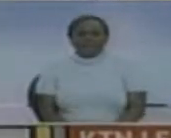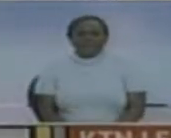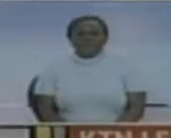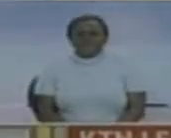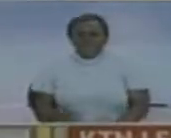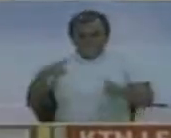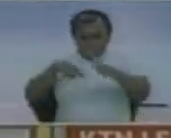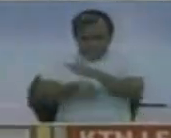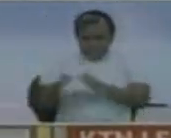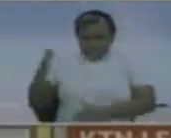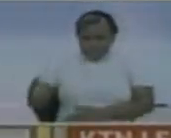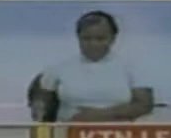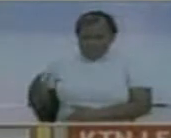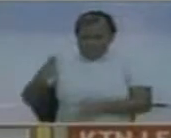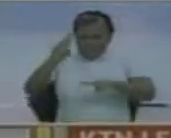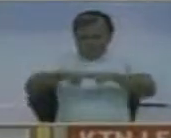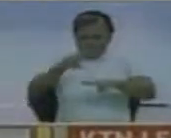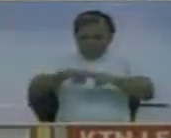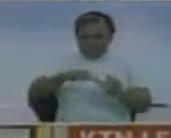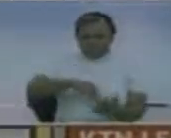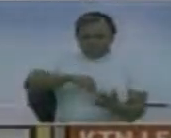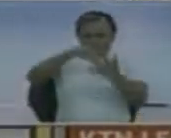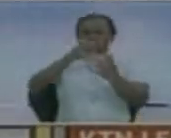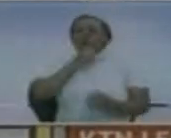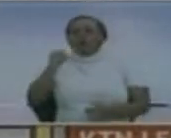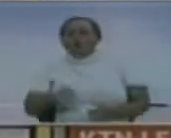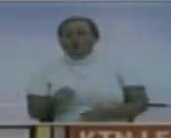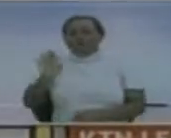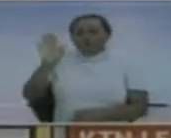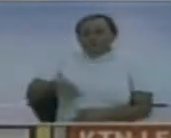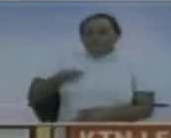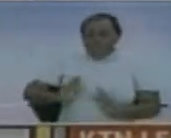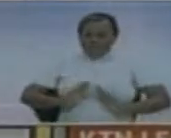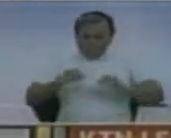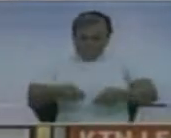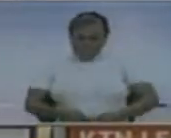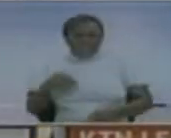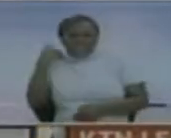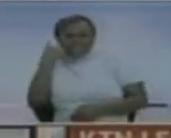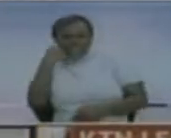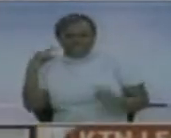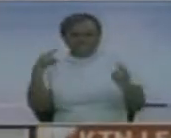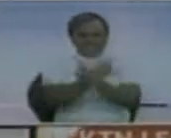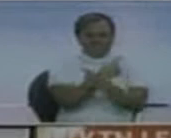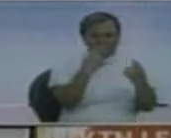Ndani ya gari moshi kuna viti maalum vilivyotengewa wazee, kina mama, wajawazito, wagonjwa na kadhalika.